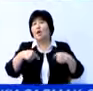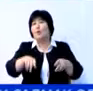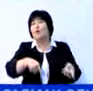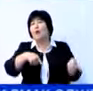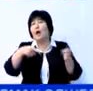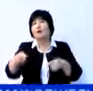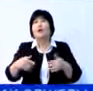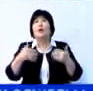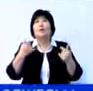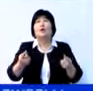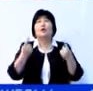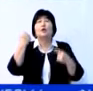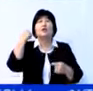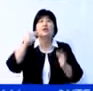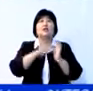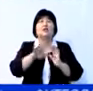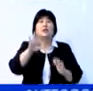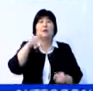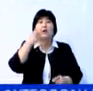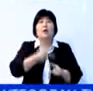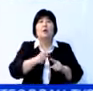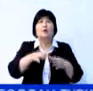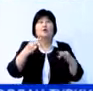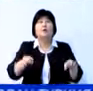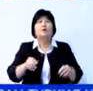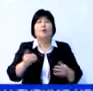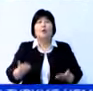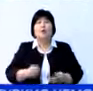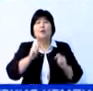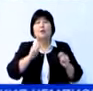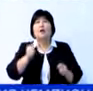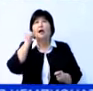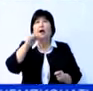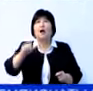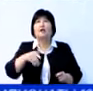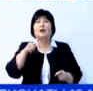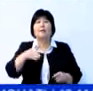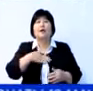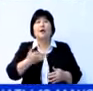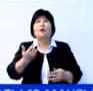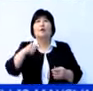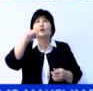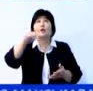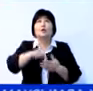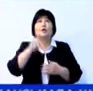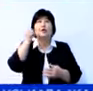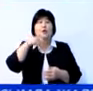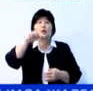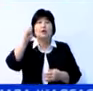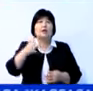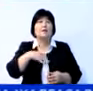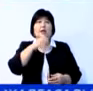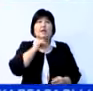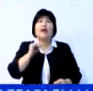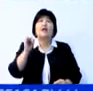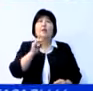ауыстырылады. Биыл ұлы жеңіске 75 жыл, осындай бейбіт өмір сыйлаған ардагерлерімізге мың алғыс. Осы соғысқа қатысқан соғыс ардагері біздің атамыз